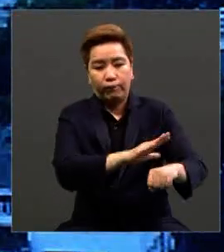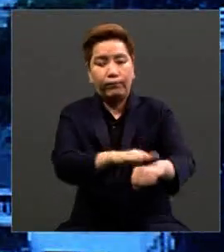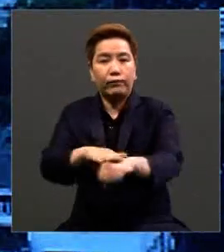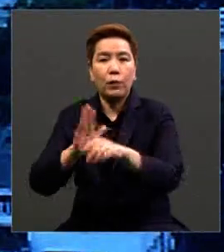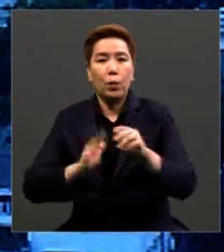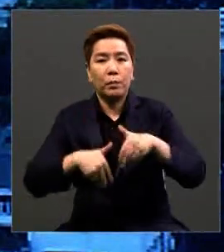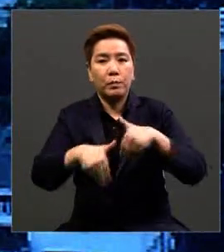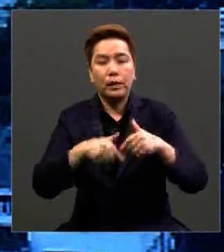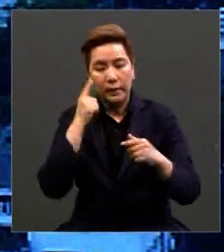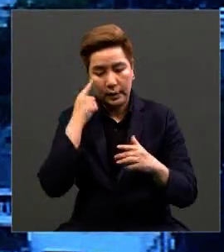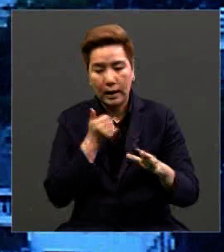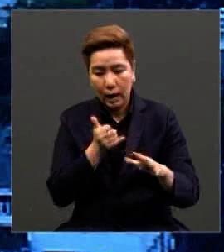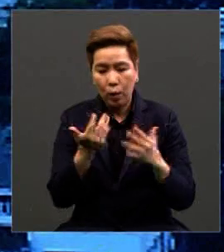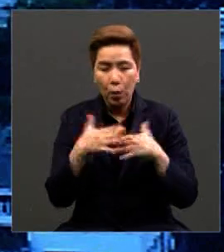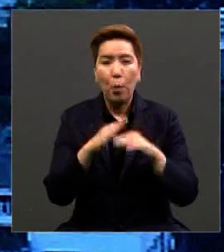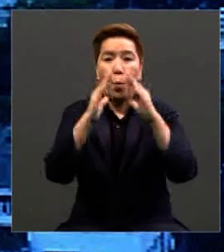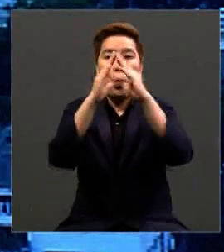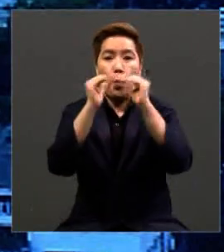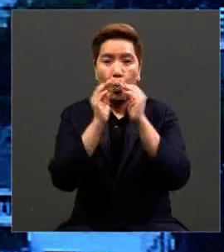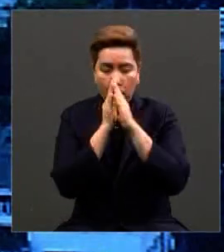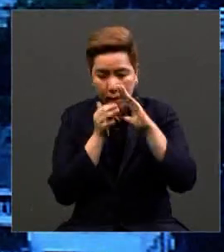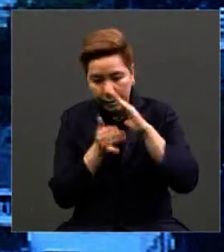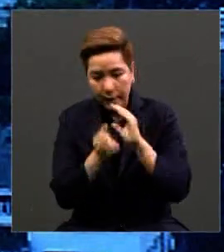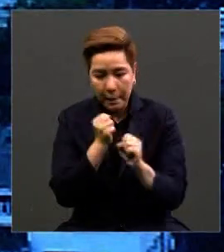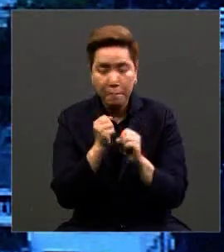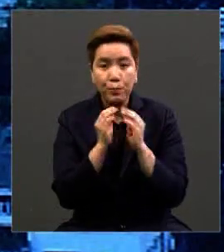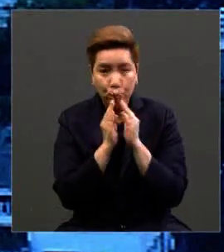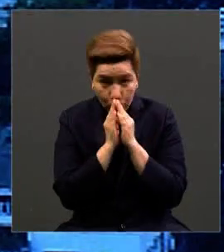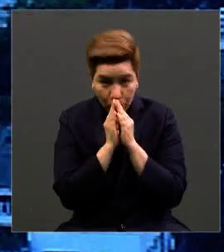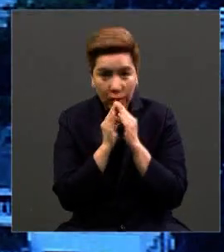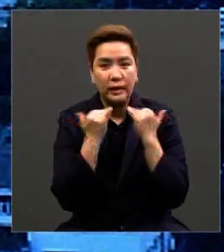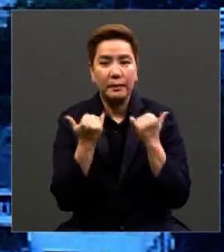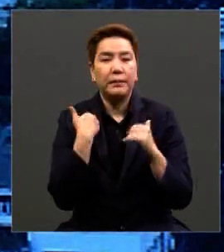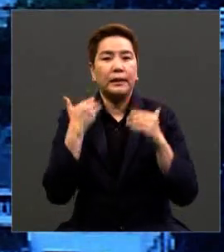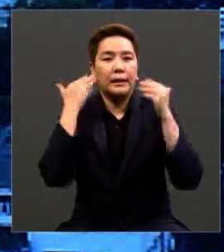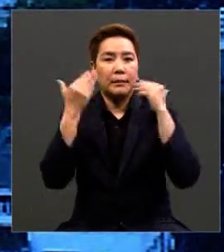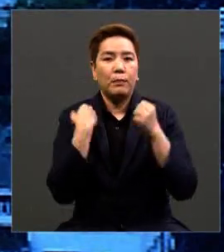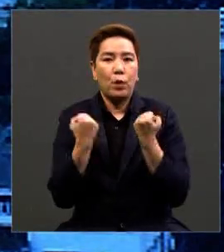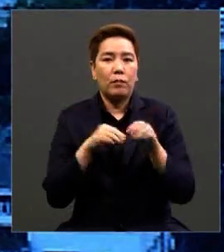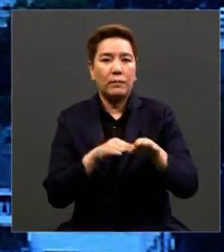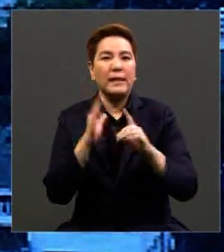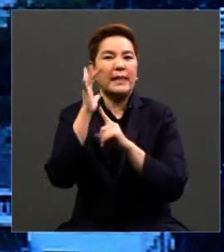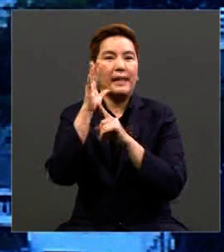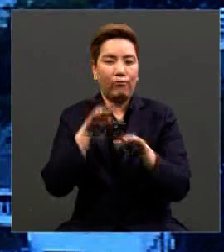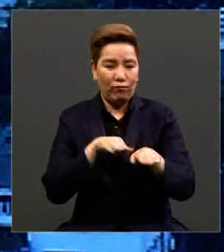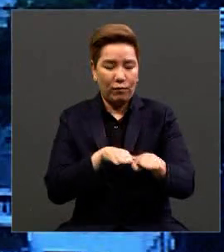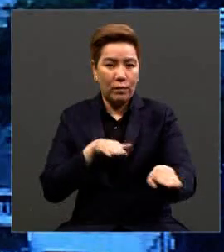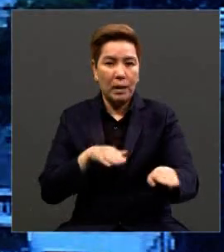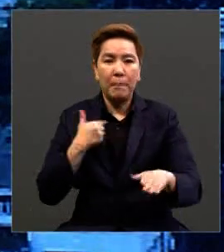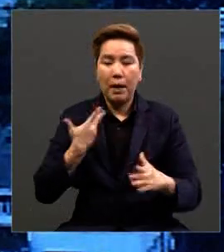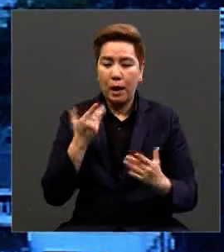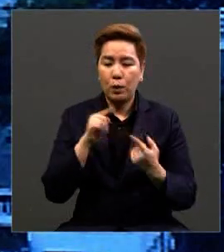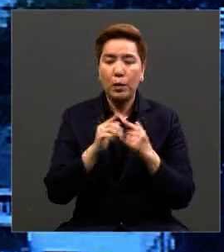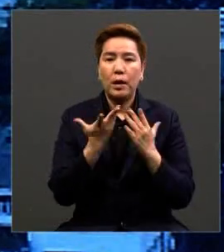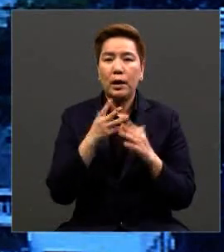าชนค่ะร่วมกิจกรรมเข้าวัดทำบุญขณะที่วันนี้นะคะก็จะมีกิจกรรมปล่อยขบวนรถเทียนพรรษาถวายพระอ